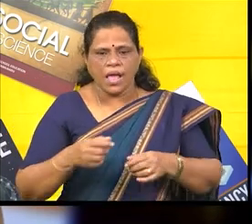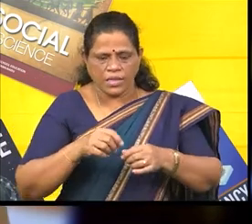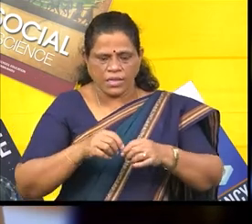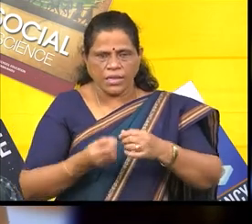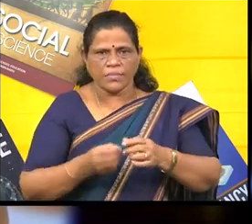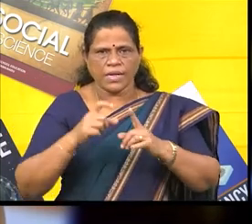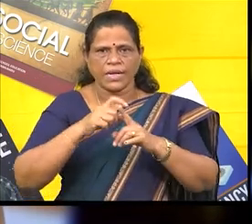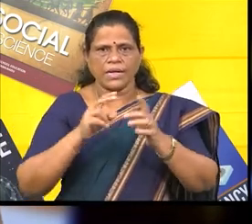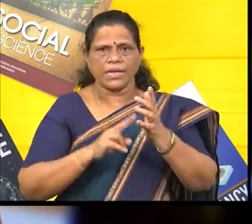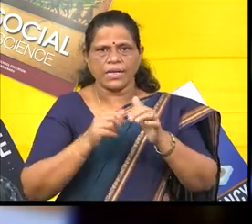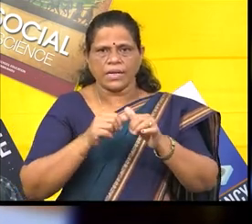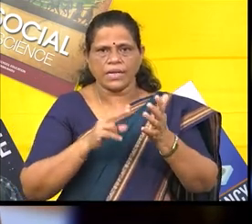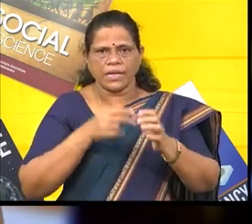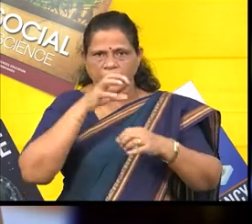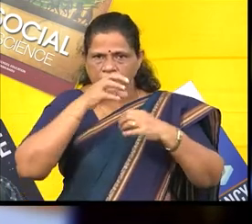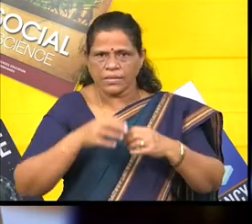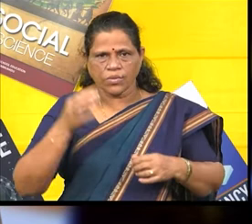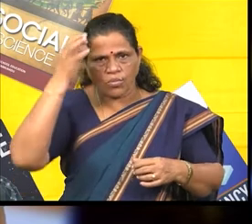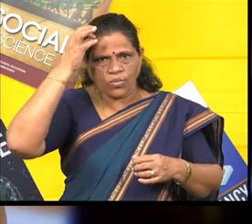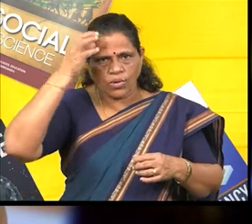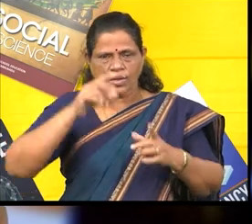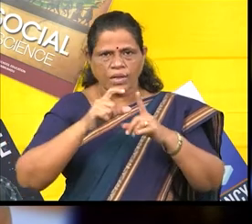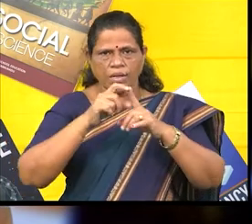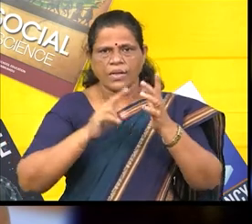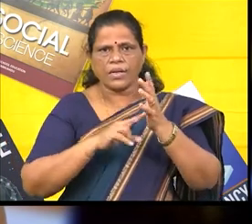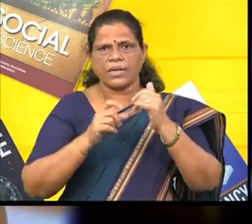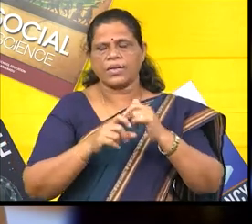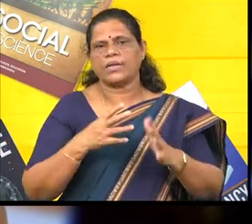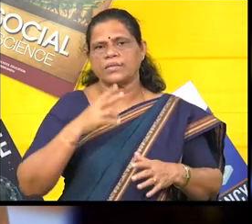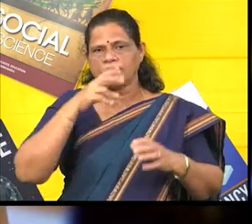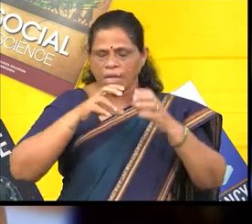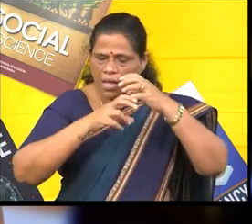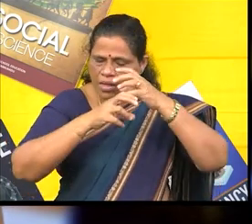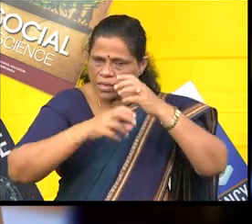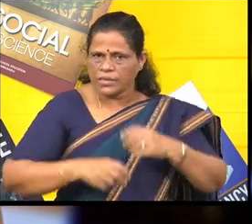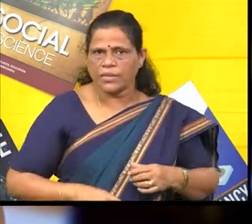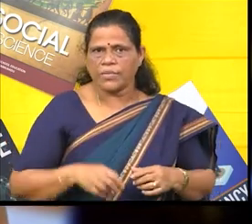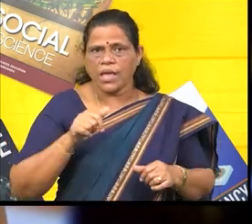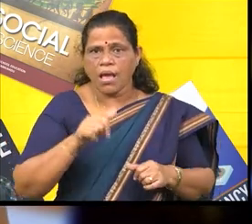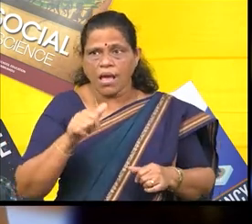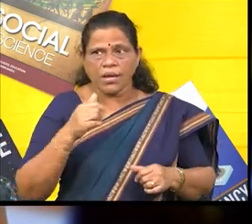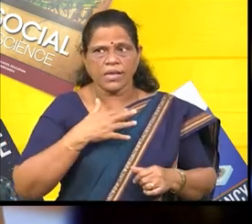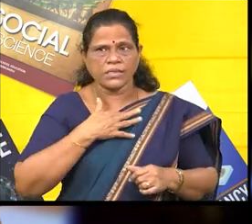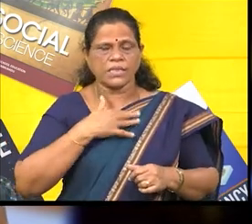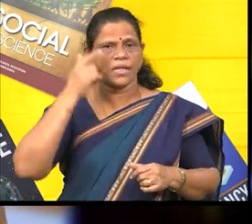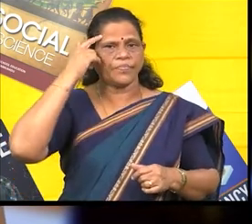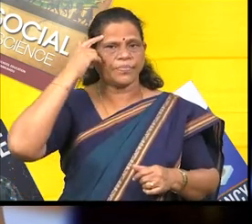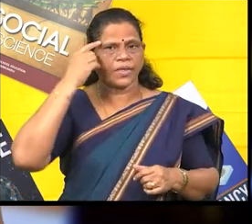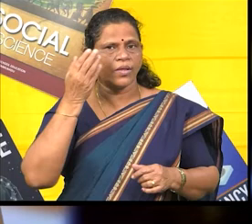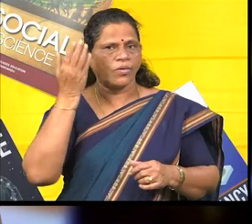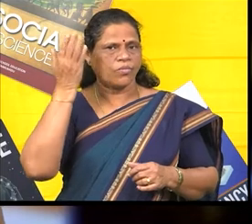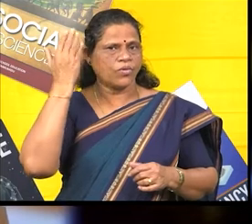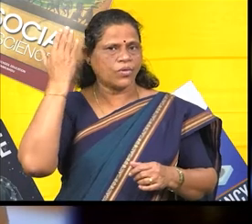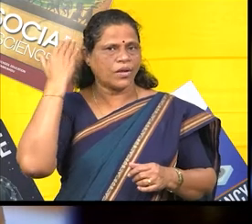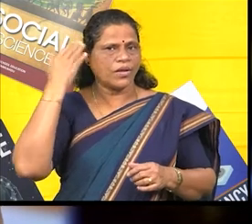என்ன பண்ணுவாங்க, டிஎன்ஏ டெஸ்ட் எடுப்பாங்க. முடியை எடுத்து என்ன பண்ணுவாங்க, டிஎன்ஏ டெஸ்ட் எடுப்பாங்க. அதில் இருக்கக்கூடிய டிஎன்ஏ ஆராய்ச்சி செய்து யார் யார் மேலே சந்தேகம் இருக்குது,